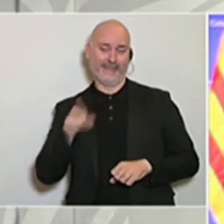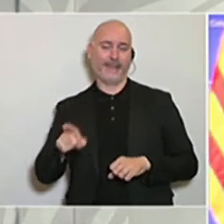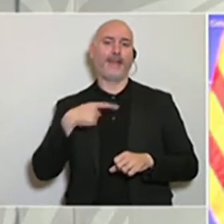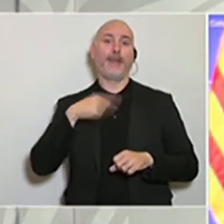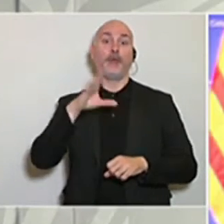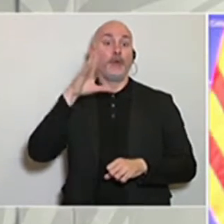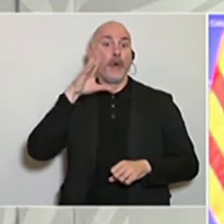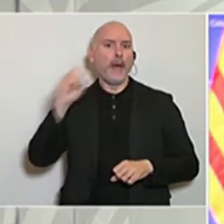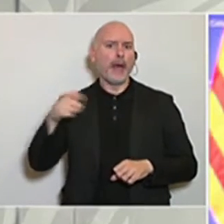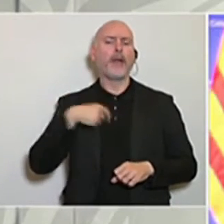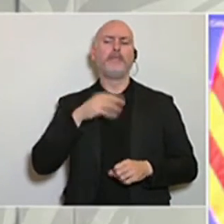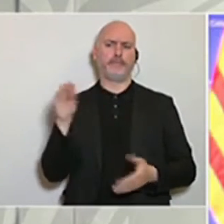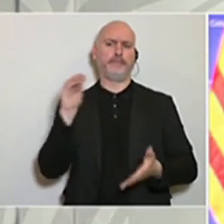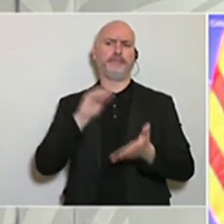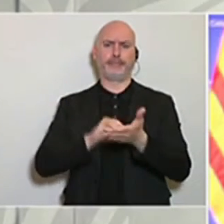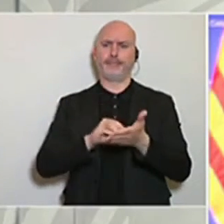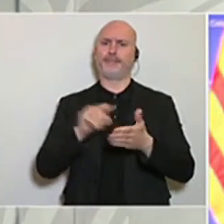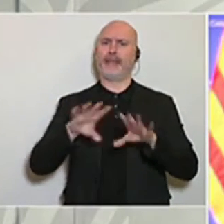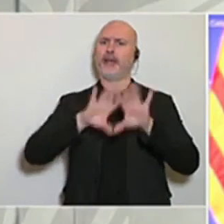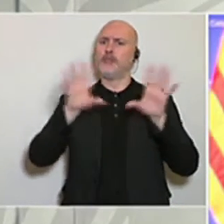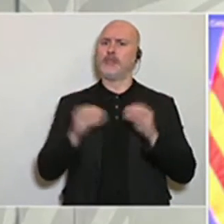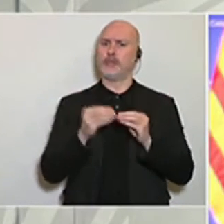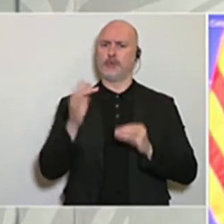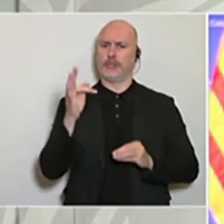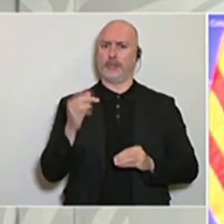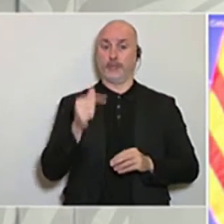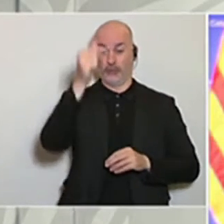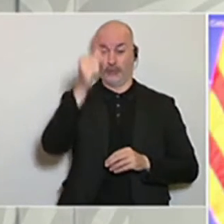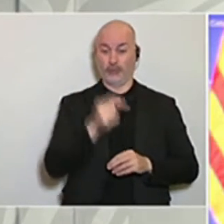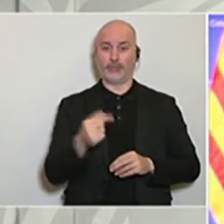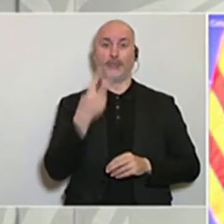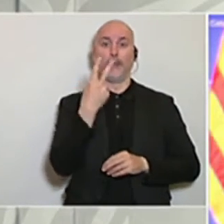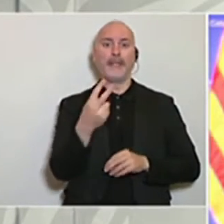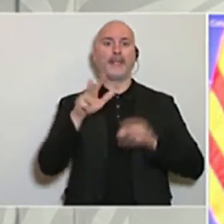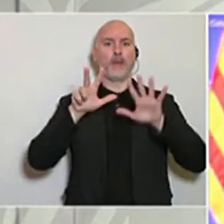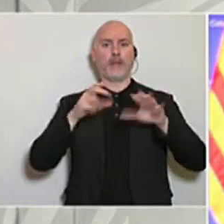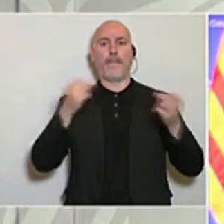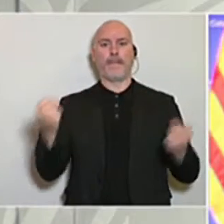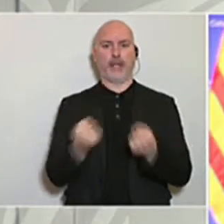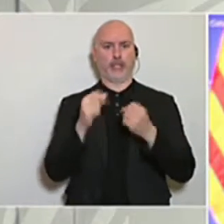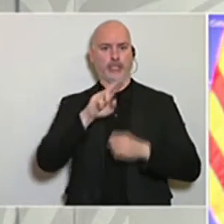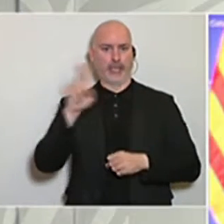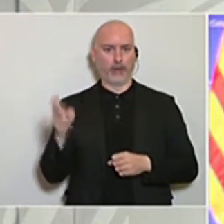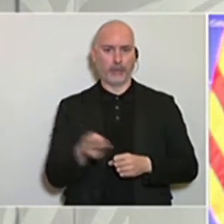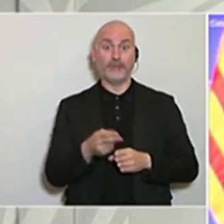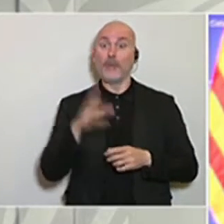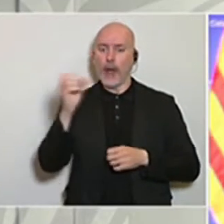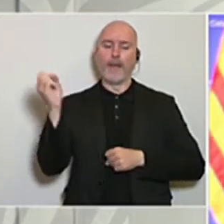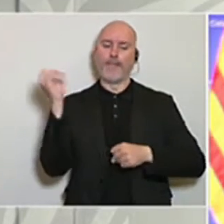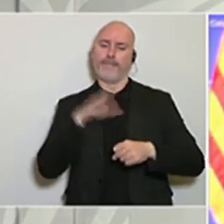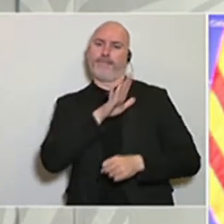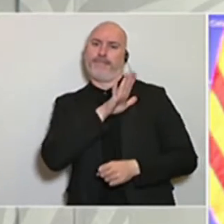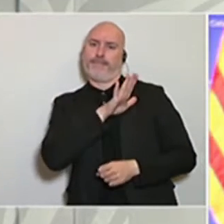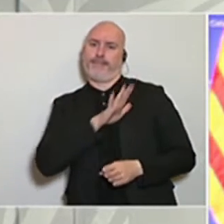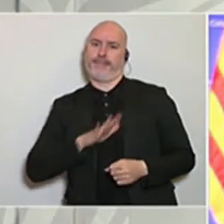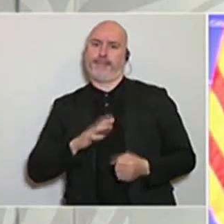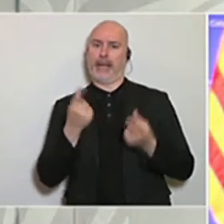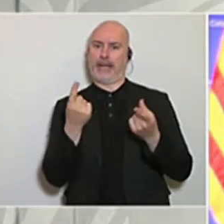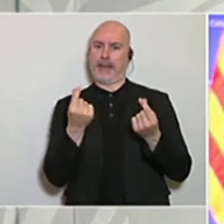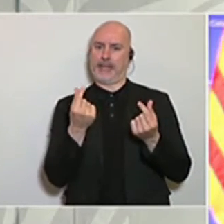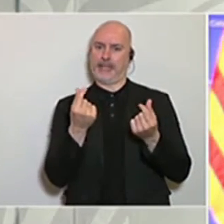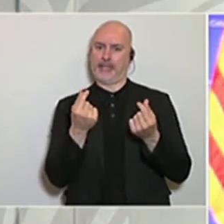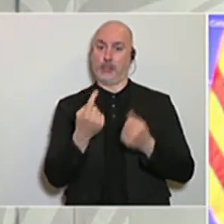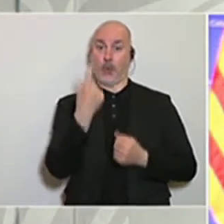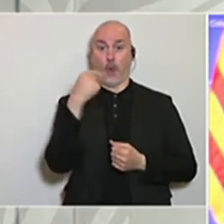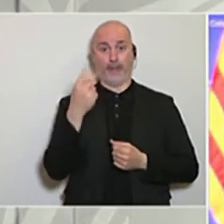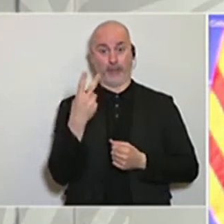aplicar el resultat positiu de l'exercici, que és d'un import de 28 milions d'euros, a la reserva de capitalització, 1,2 milions